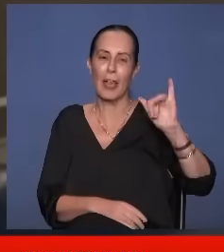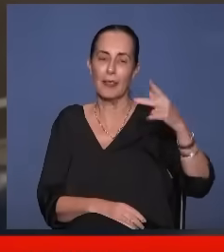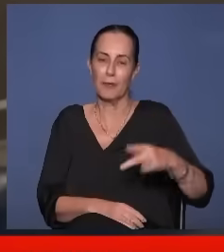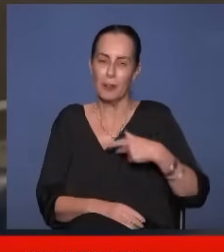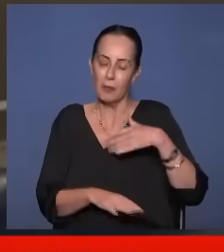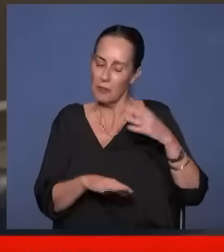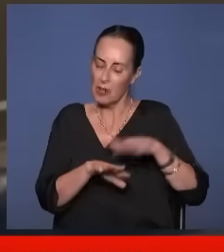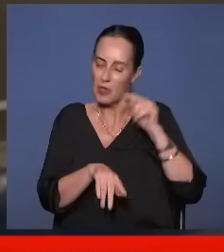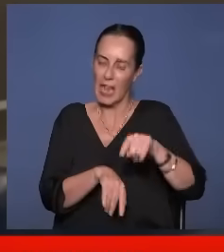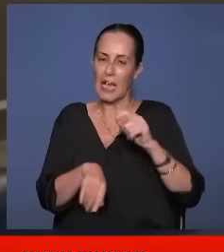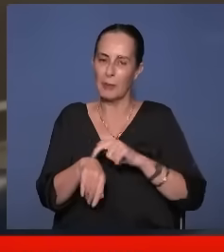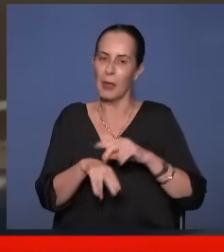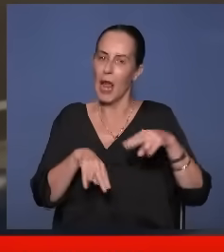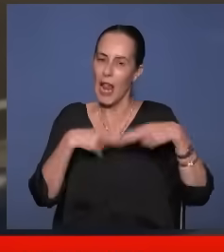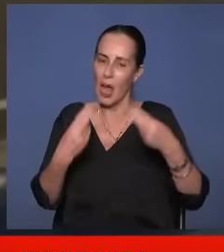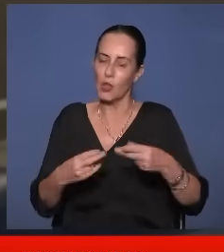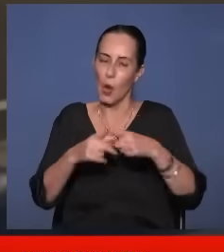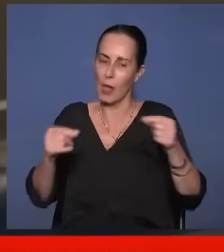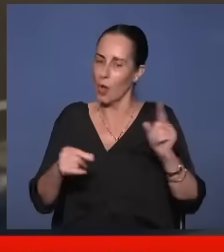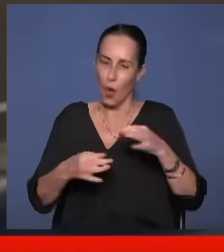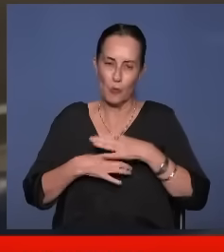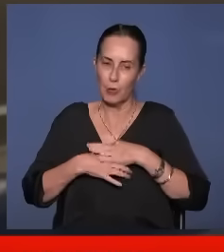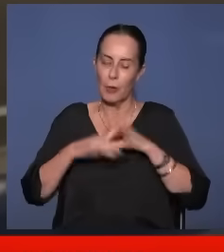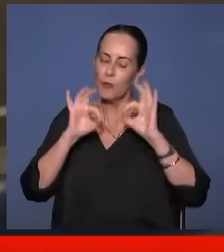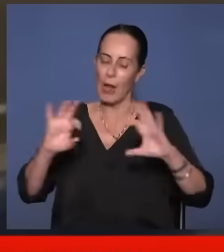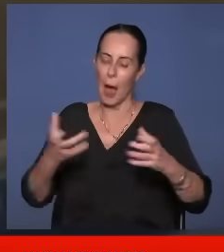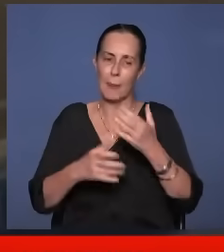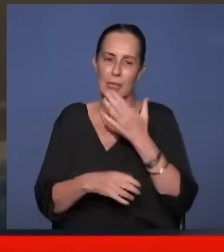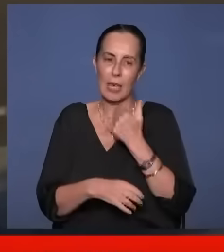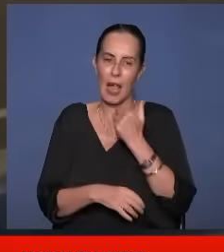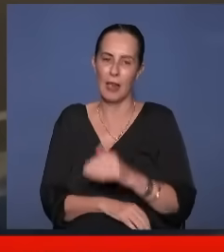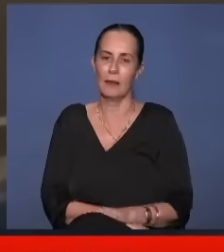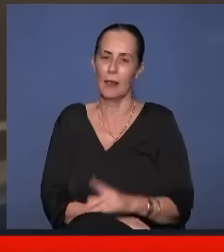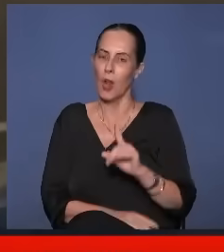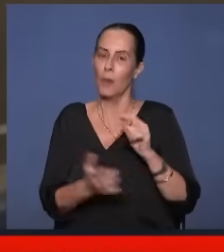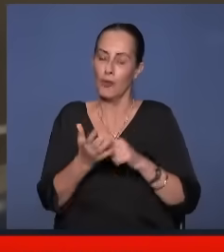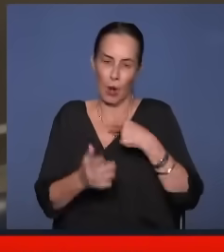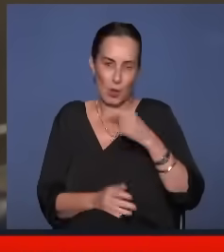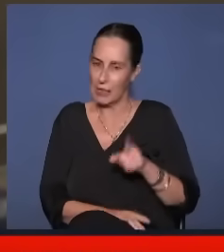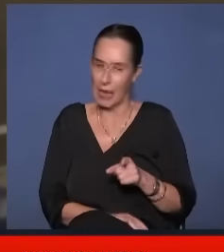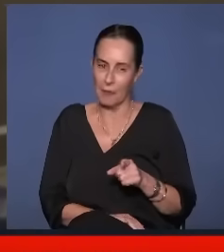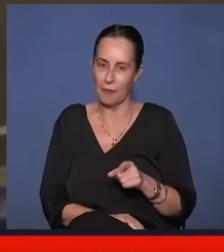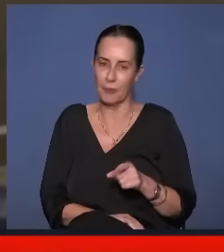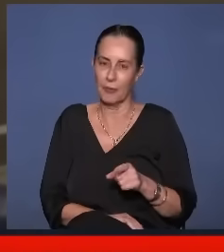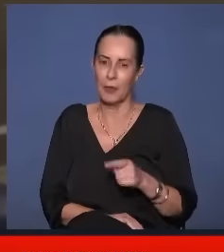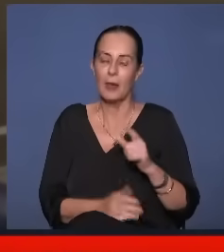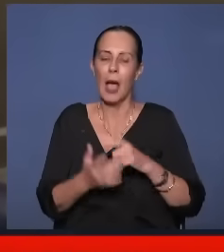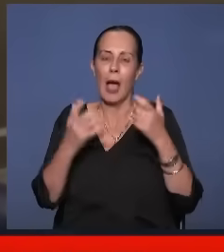הזמן לחזור לחבל עזה, לא בשבילנו, בשביל עם ישראל, לא בגלל שאנחנו צריכים את זה. כי עם